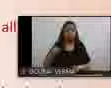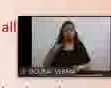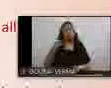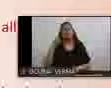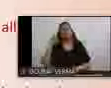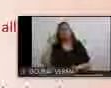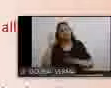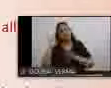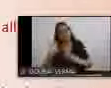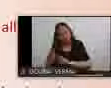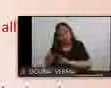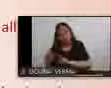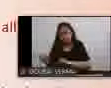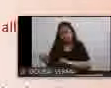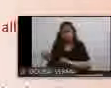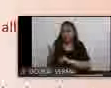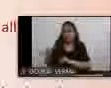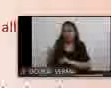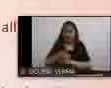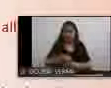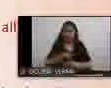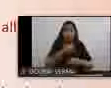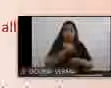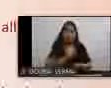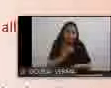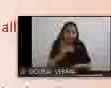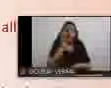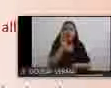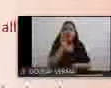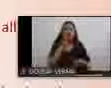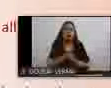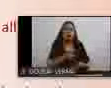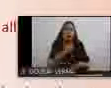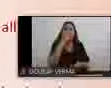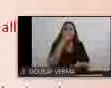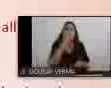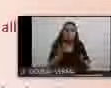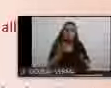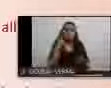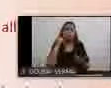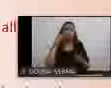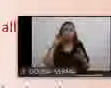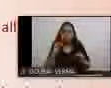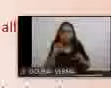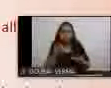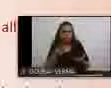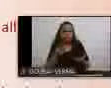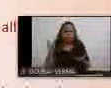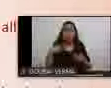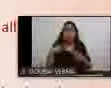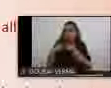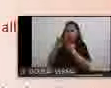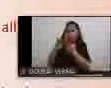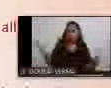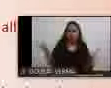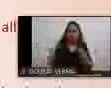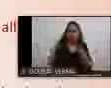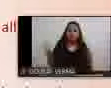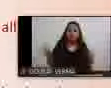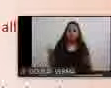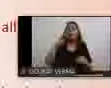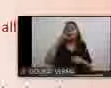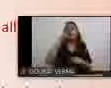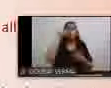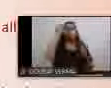तो बहुत अलग तरीके से इस बच्चे को बड़ा करना है. They don't know that. So who is going to tell them? They must under